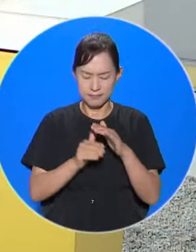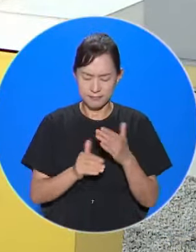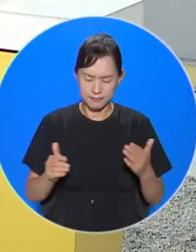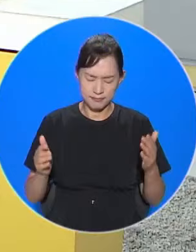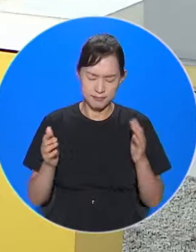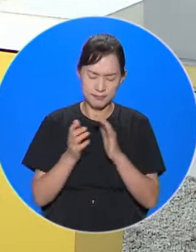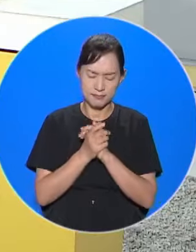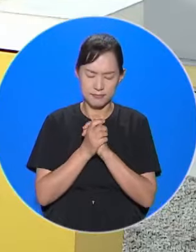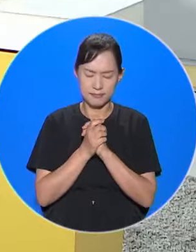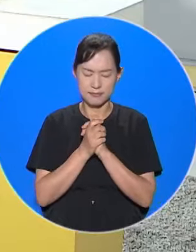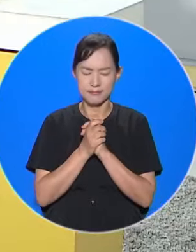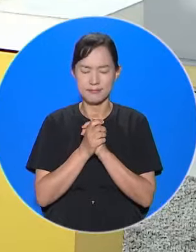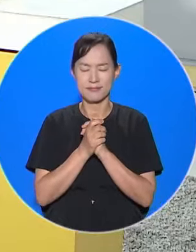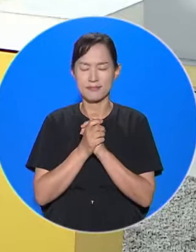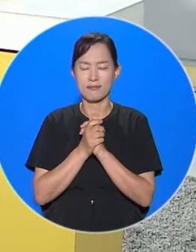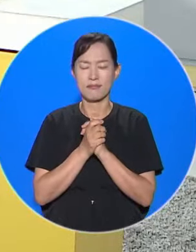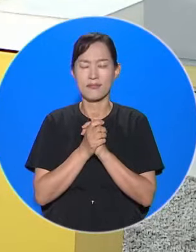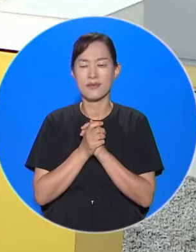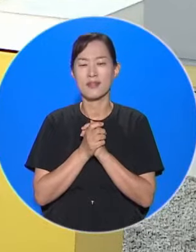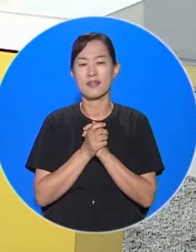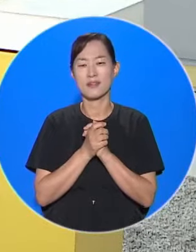드리옵나이다. 아멘.